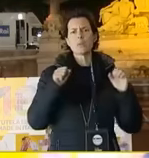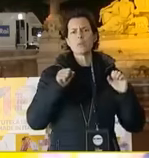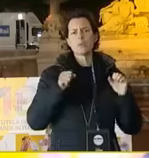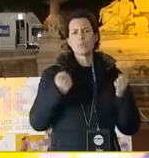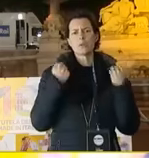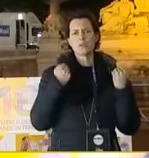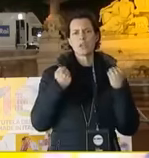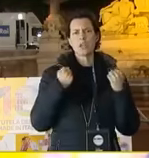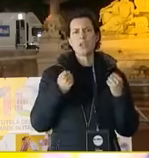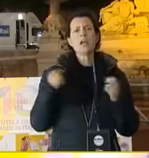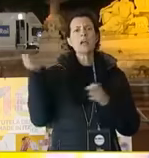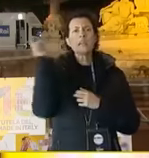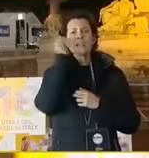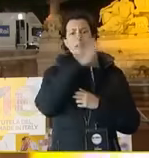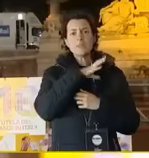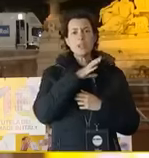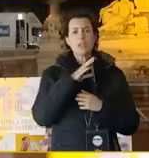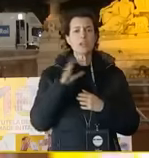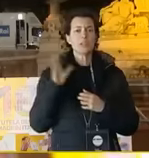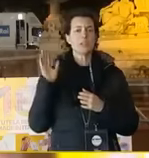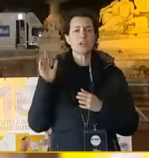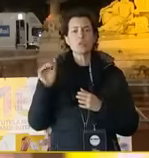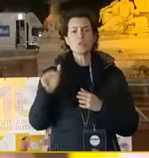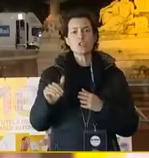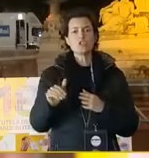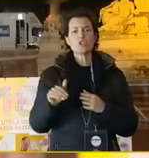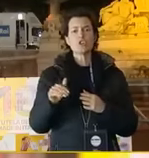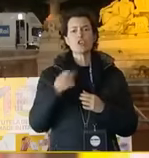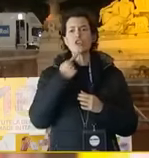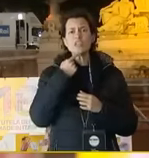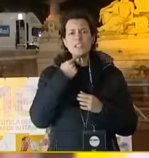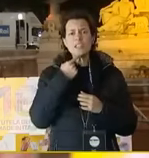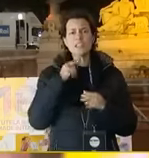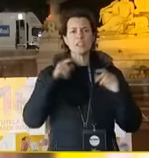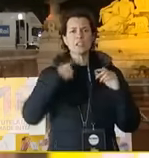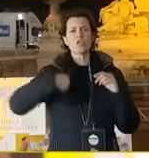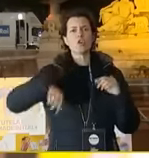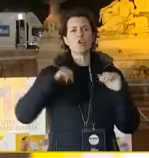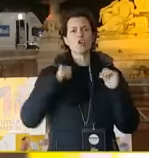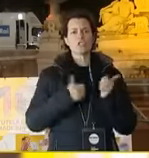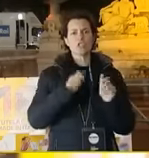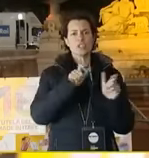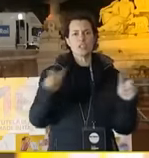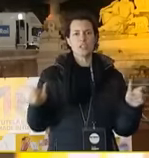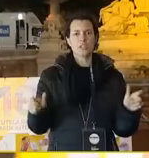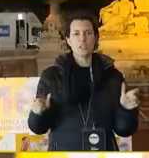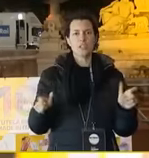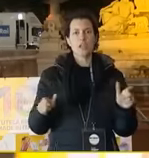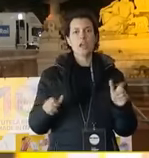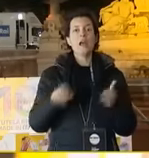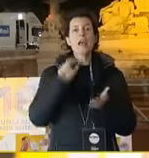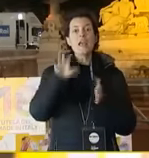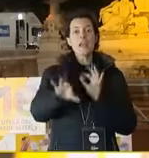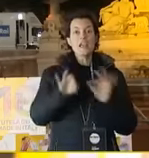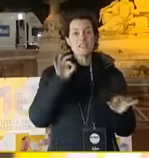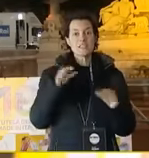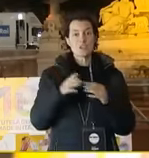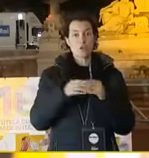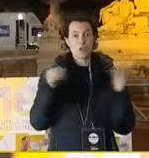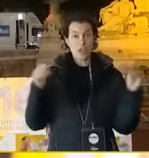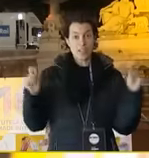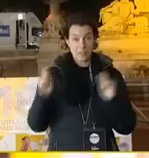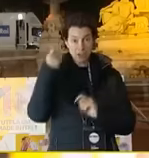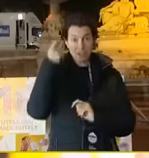si dimenticano costantemente di noi cittadini dal giorno dopo delle elezioni, sempre.